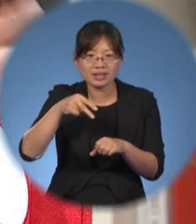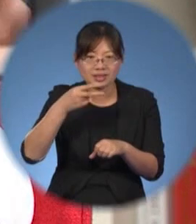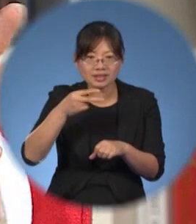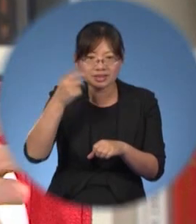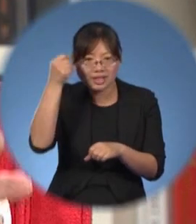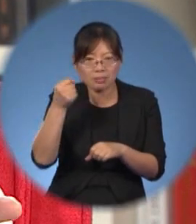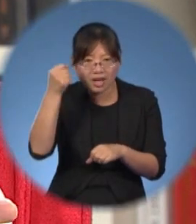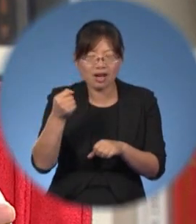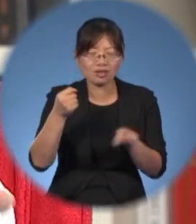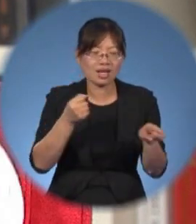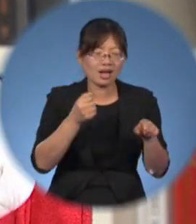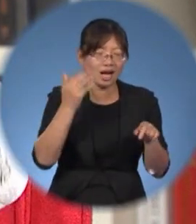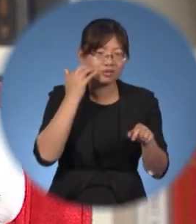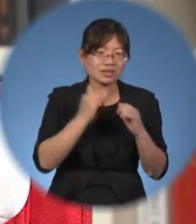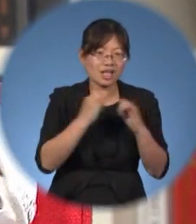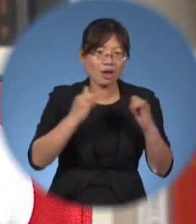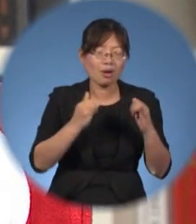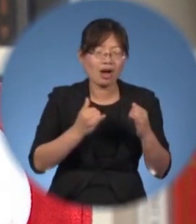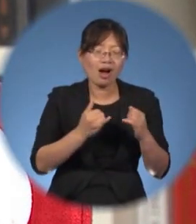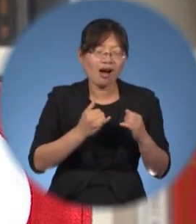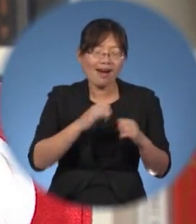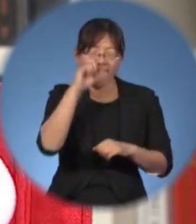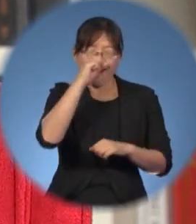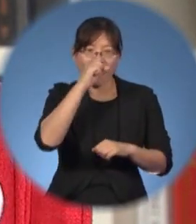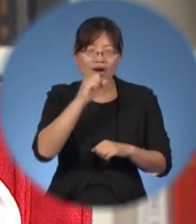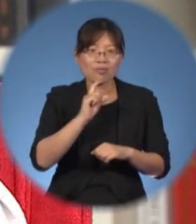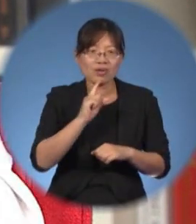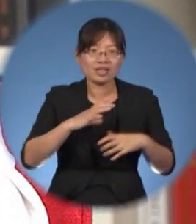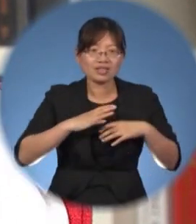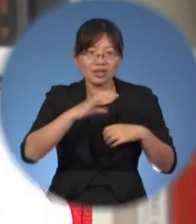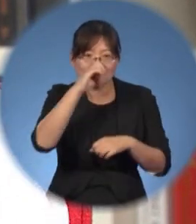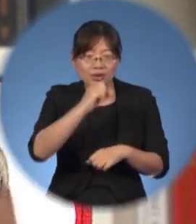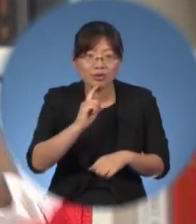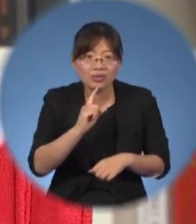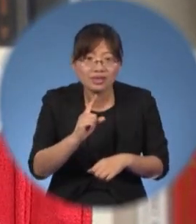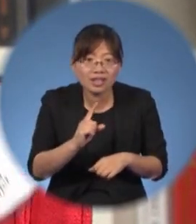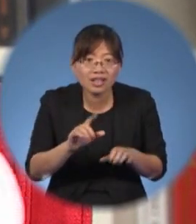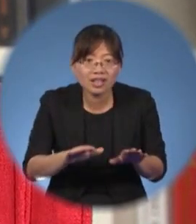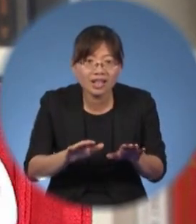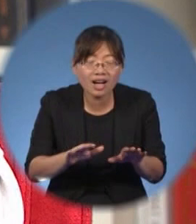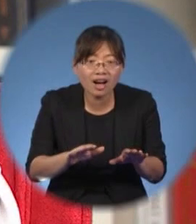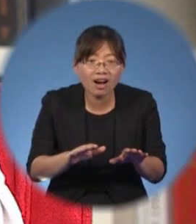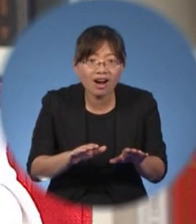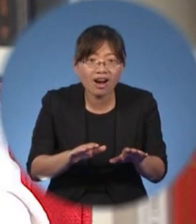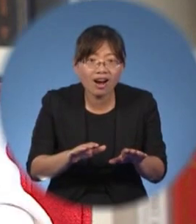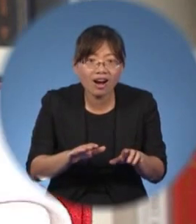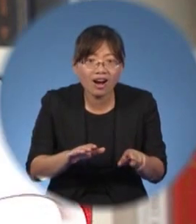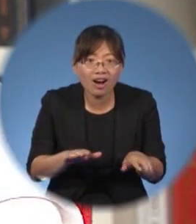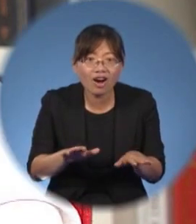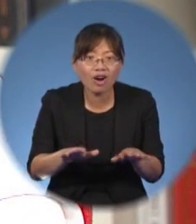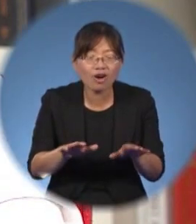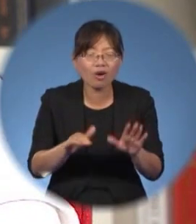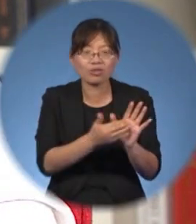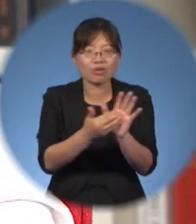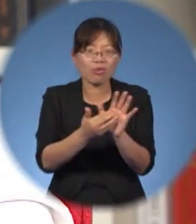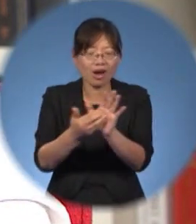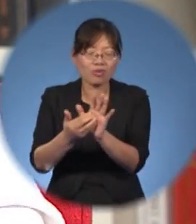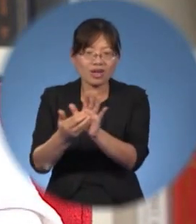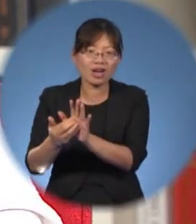사람도 환장하고 먹는다. 이거 자랑도 좀 하고 개성 보쌈 김치 같은 거 하나 넣으면 그냥 동네가 시끄럽다